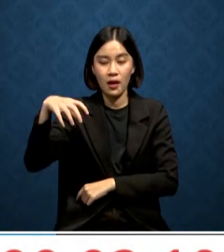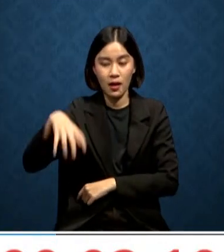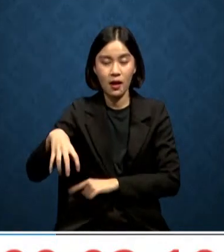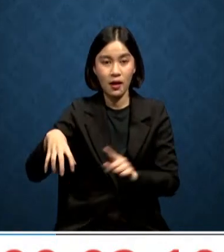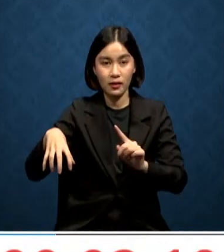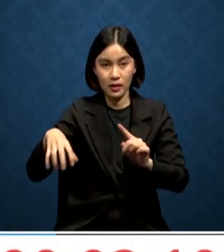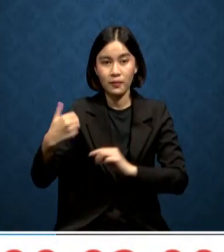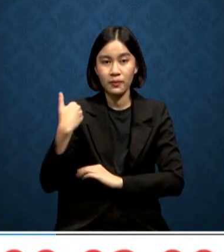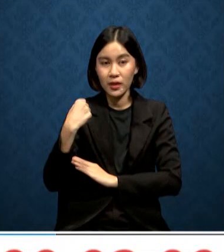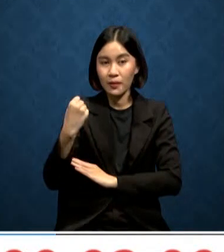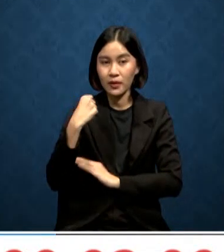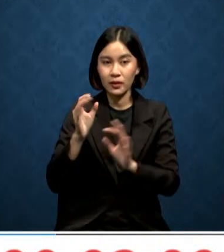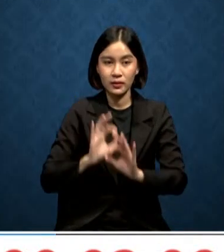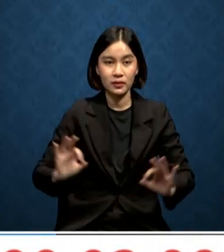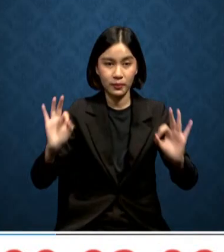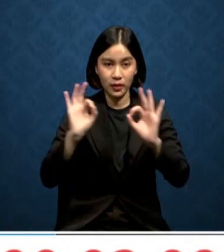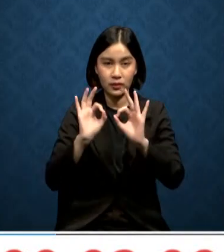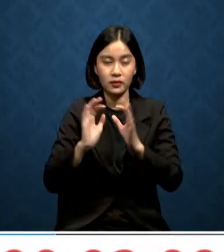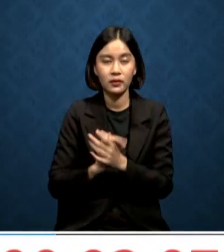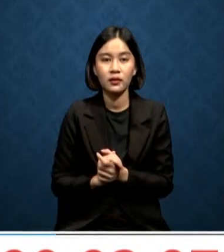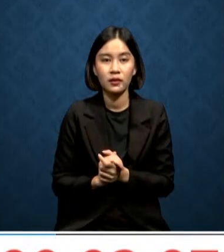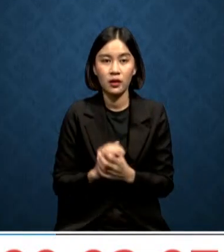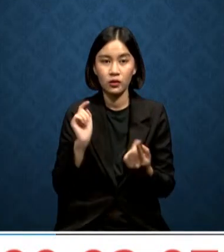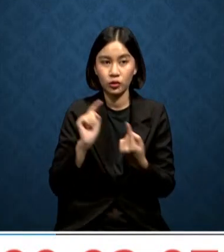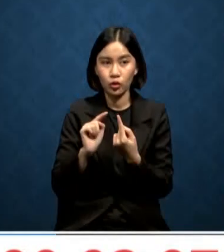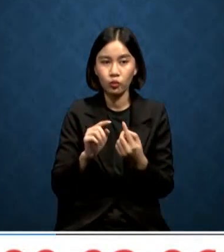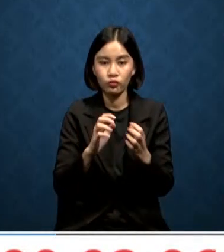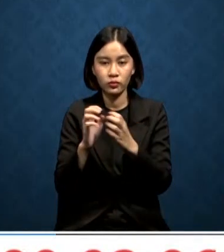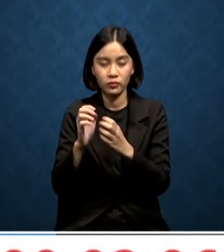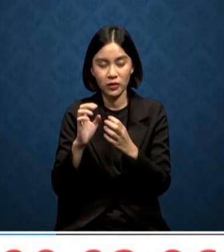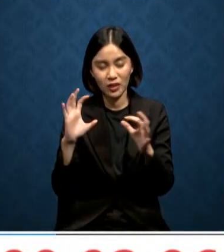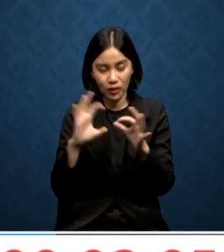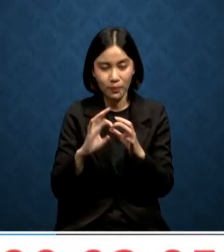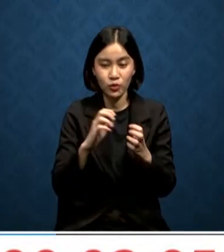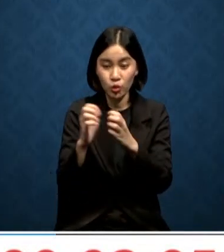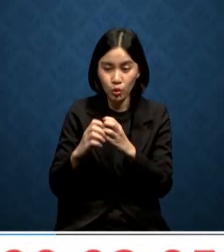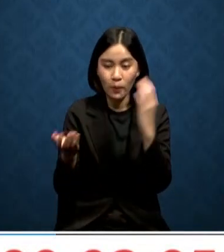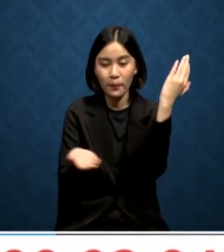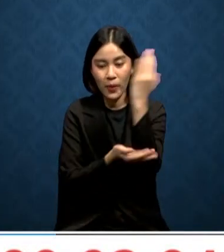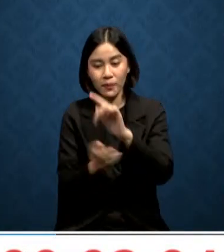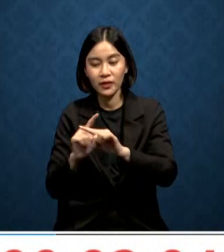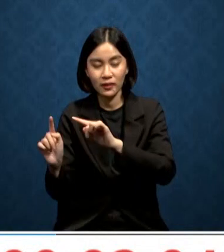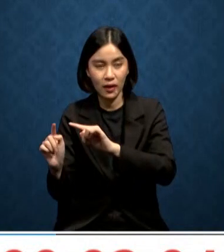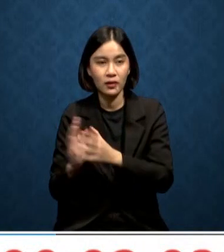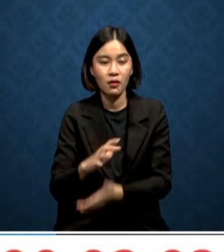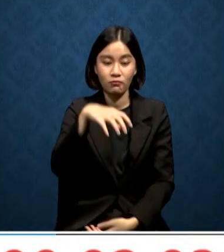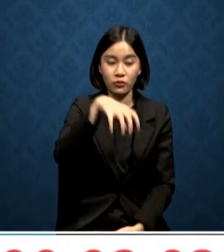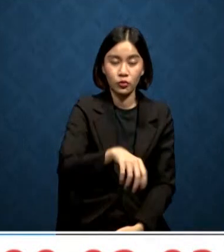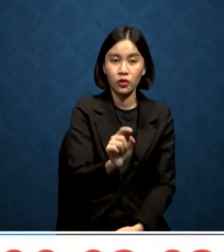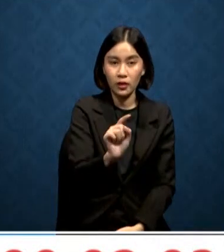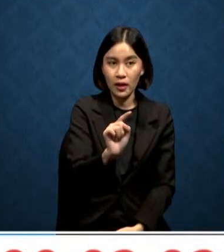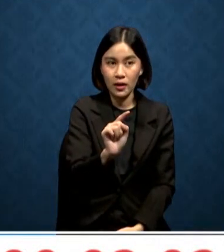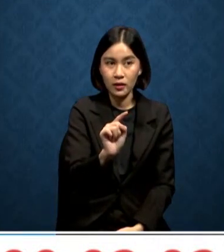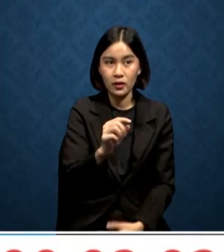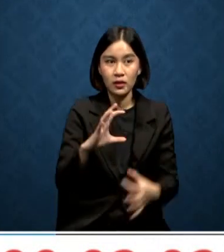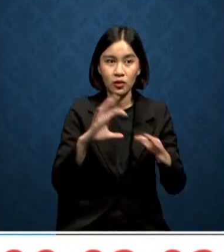ที่มีอิทธิพลสำคัญนะครับที่มีผลต่อการบุกรุกทำลายอีกหน่วยงานหนึ่งด้านป่